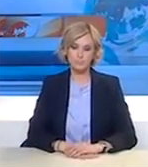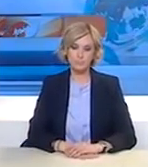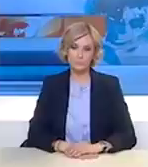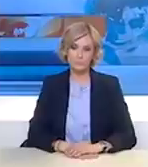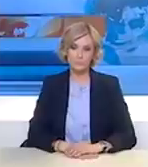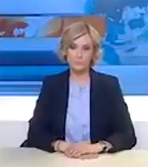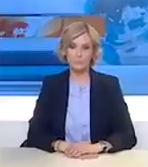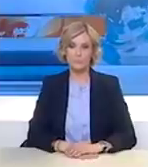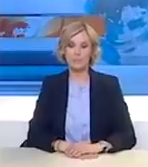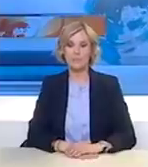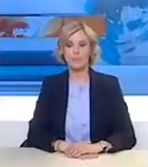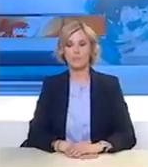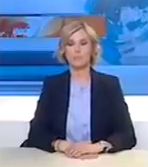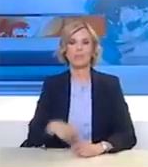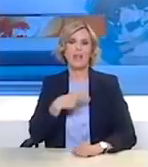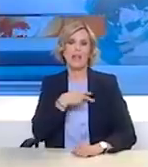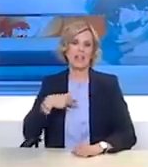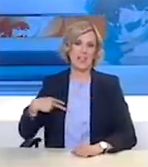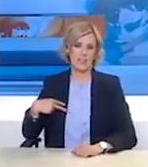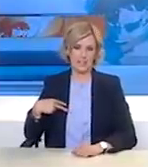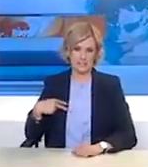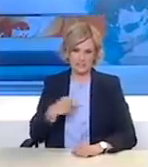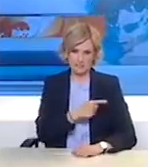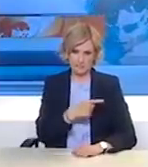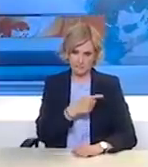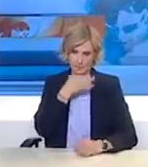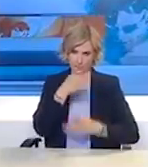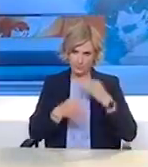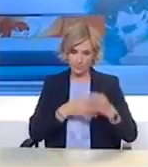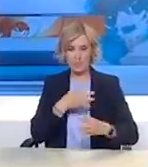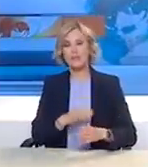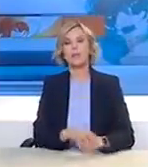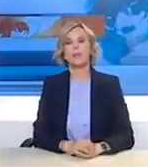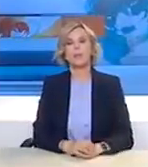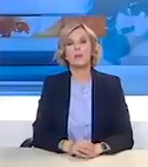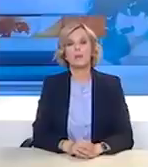Να σχολιάσω όσον αφορά το επιδημιολογικό που ρώτησε η δημοσιογράφος.